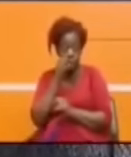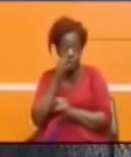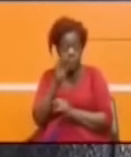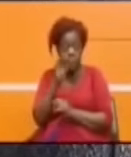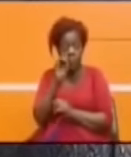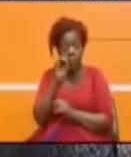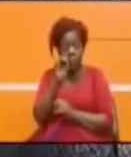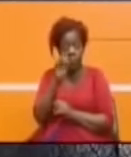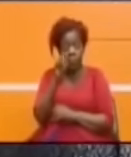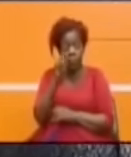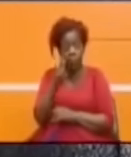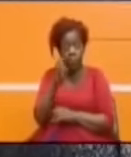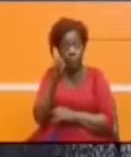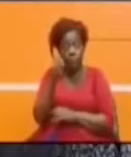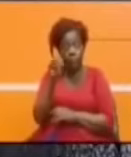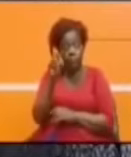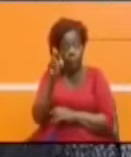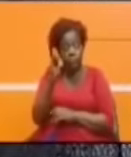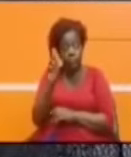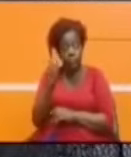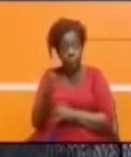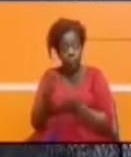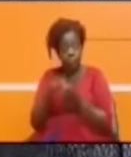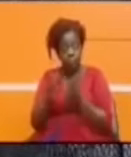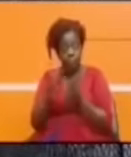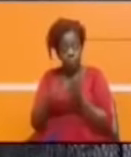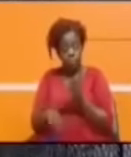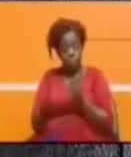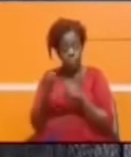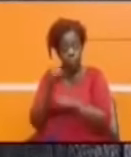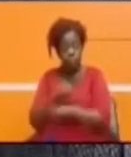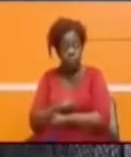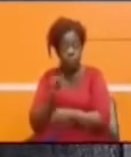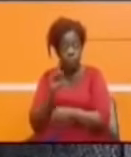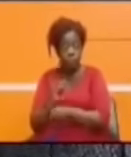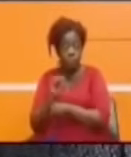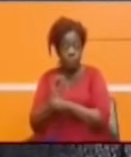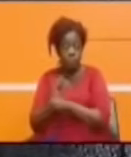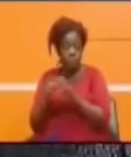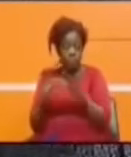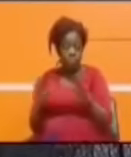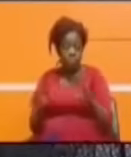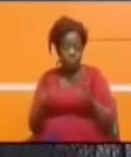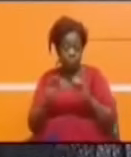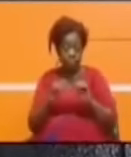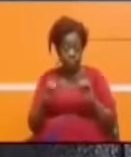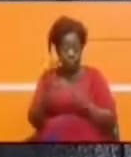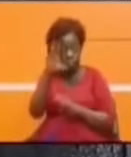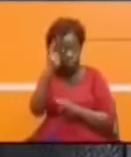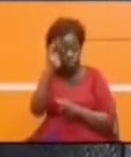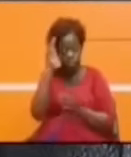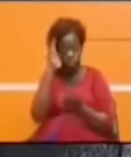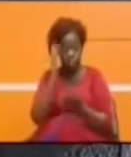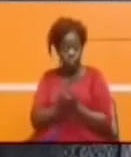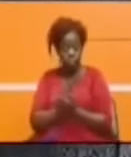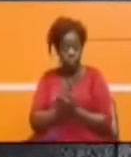it implies that the school is temporarily not going to operate. Teaching and learning has been suspended in this